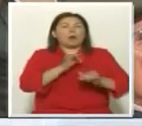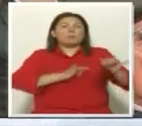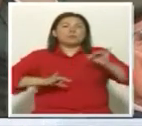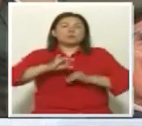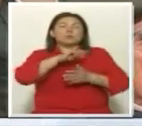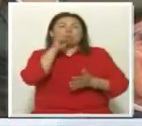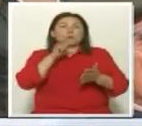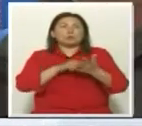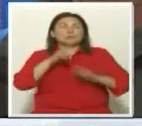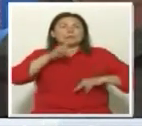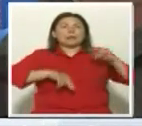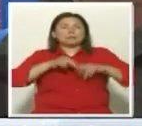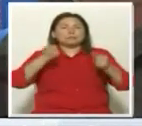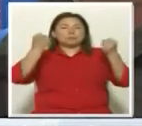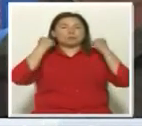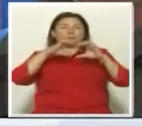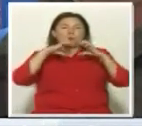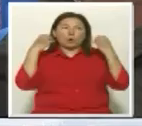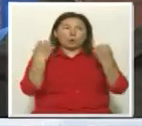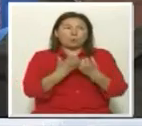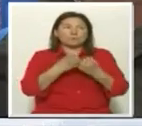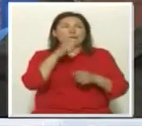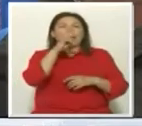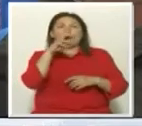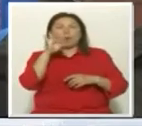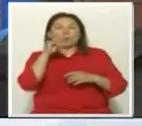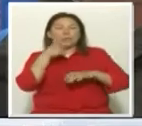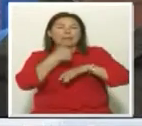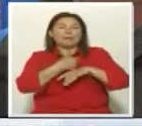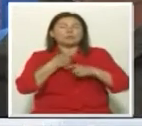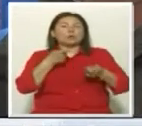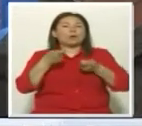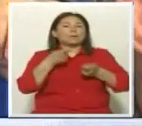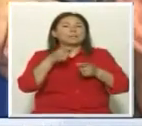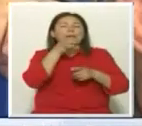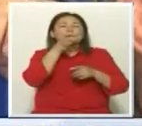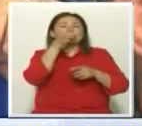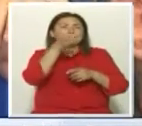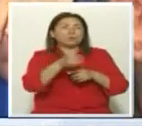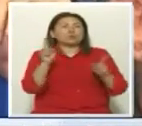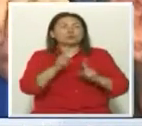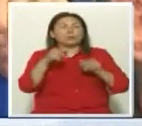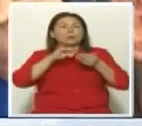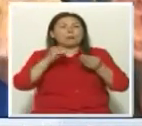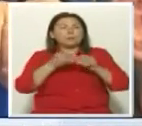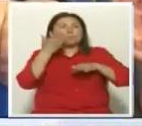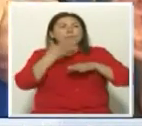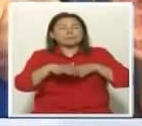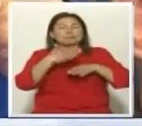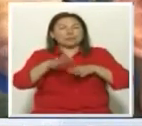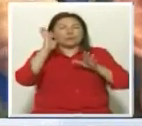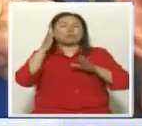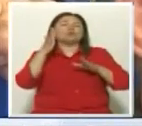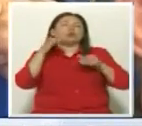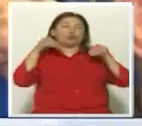вопросы, касающиеся строительства спортивного комплекса, экологии. Глава региона отметил, что поднятые проблемы будут решаться последовательно, исходя